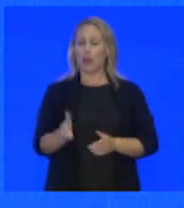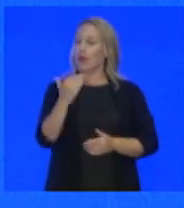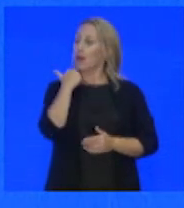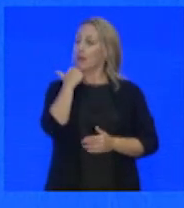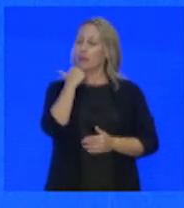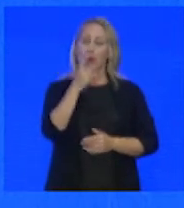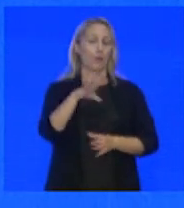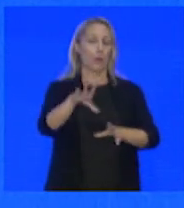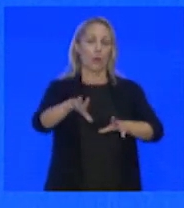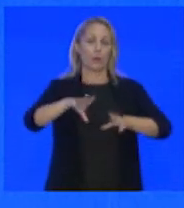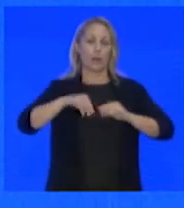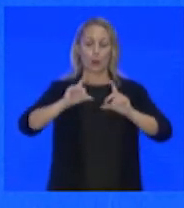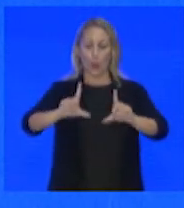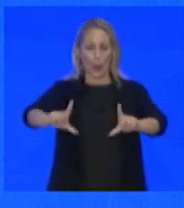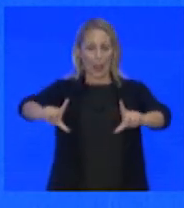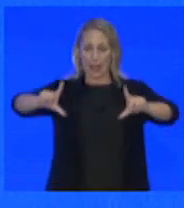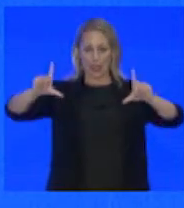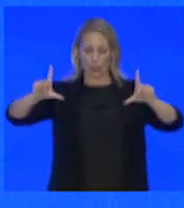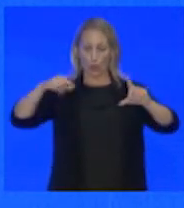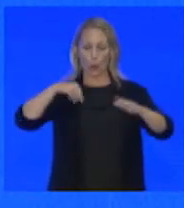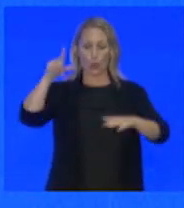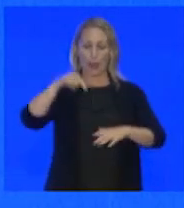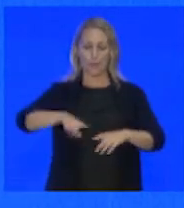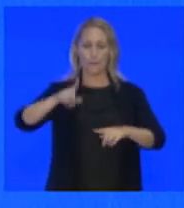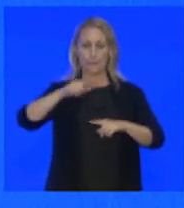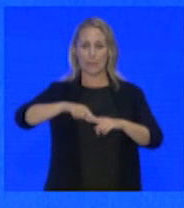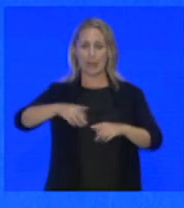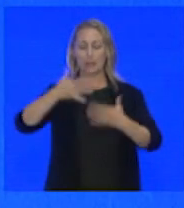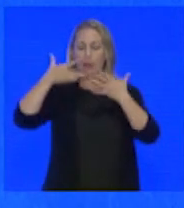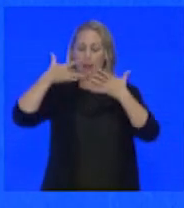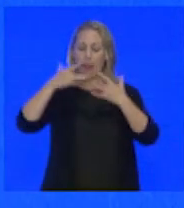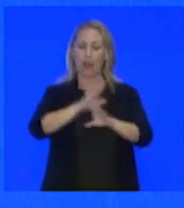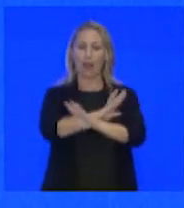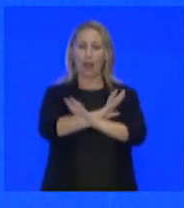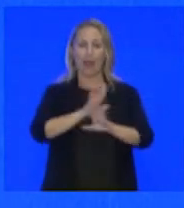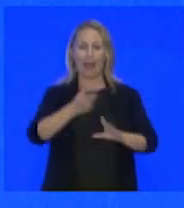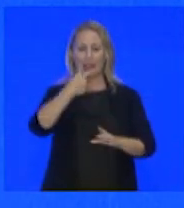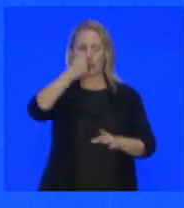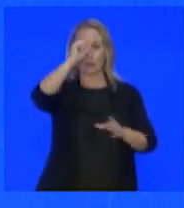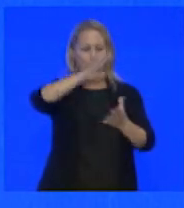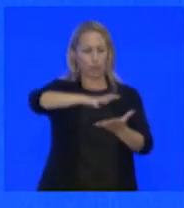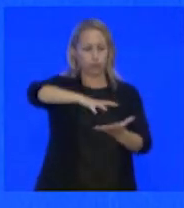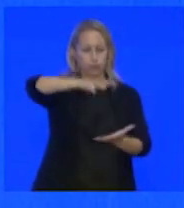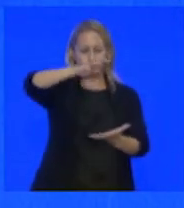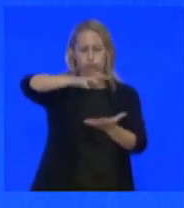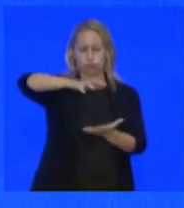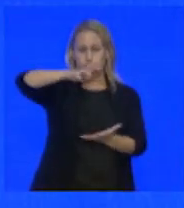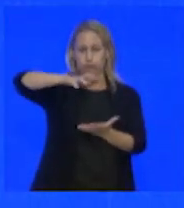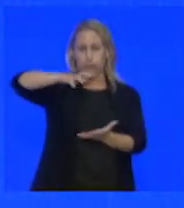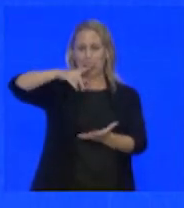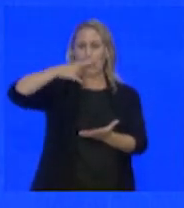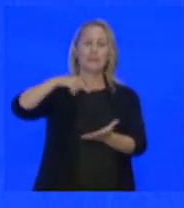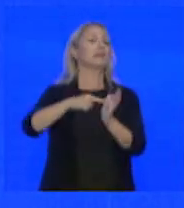άλλο την εικόνα μιας τριτοκοσμικής χώρας, όπου στιβαγμένα απορρίμματα αποτελούν